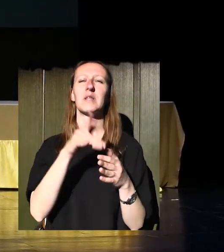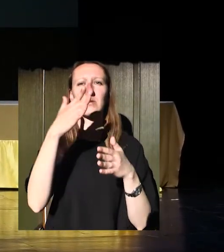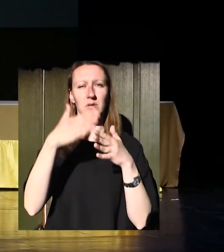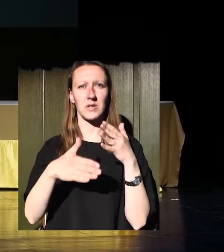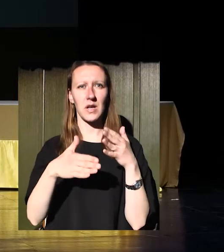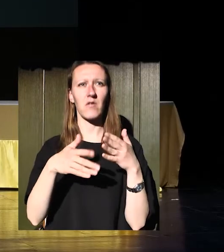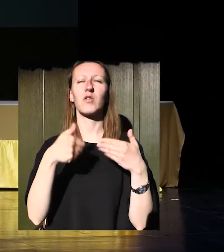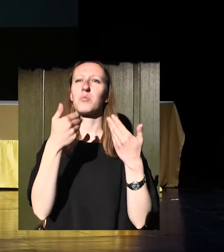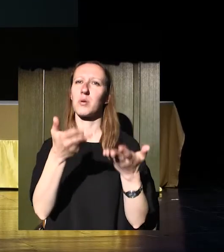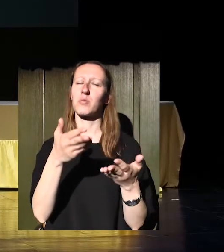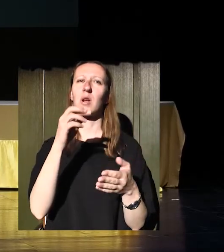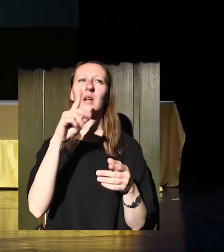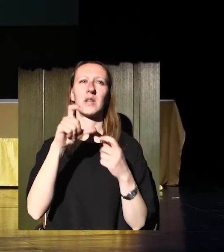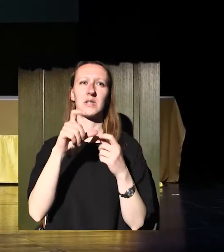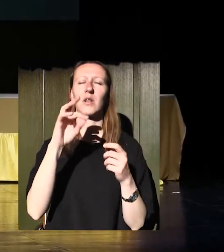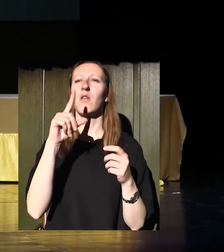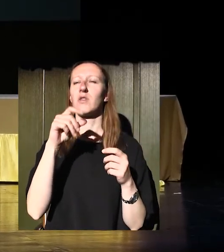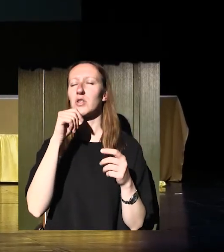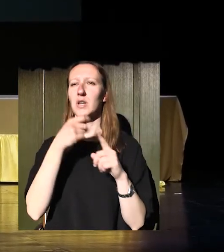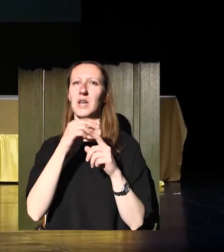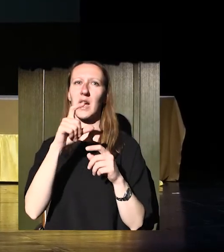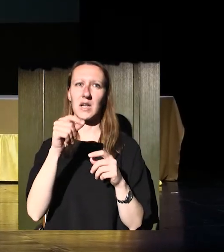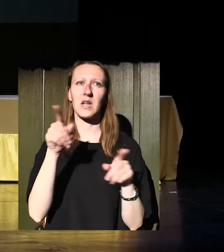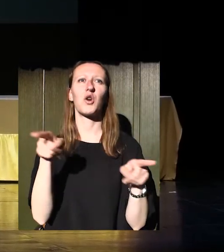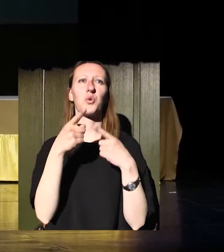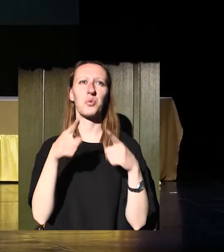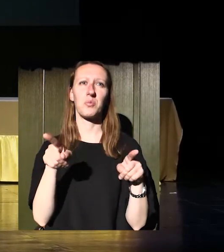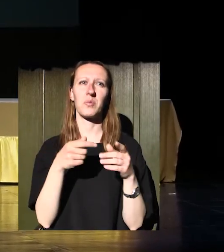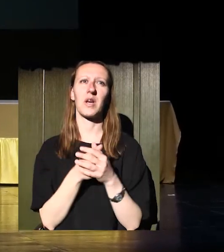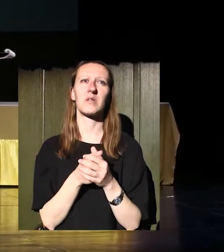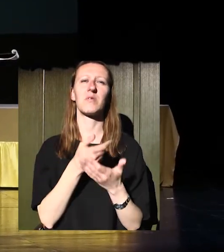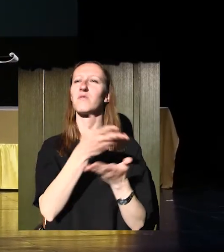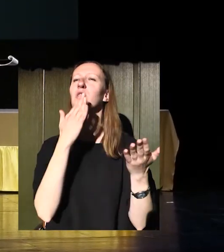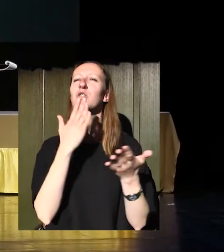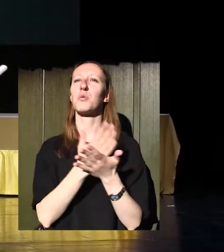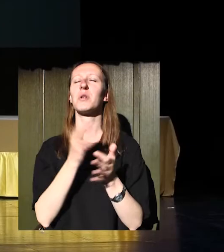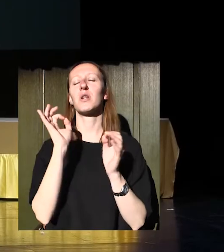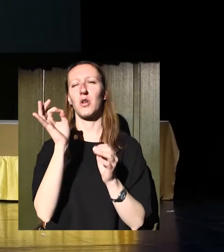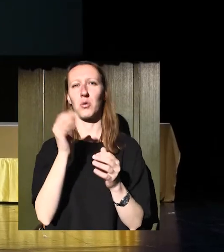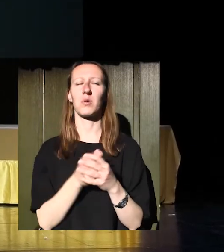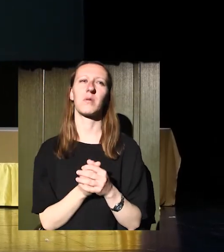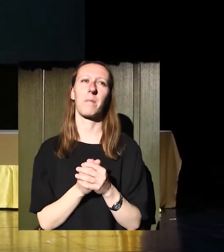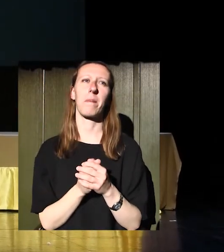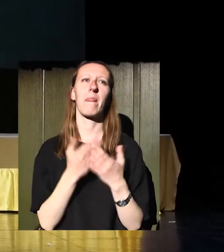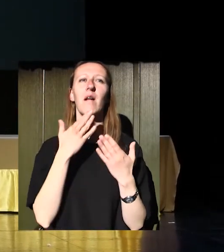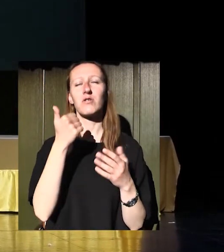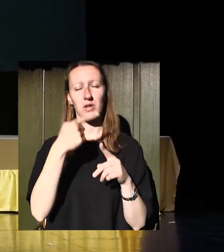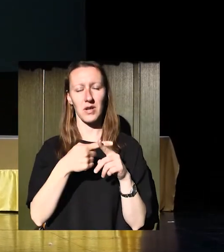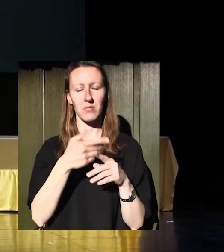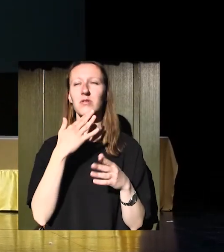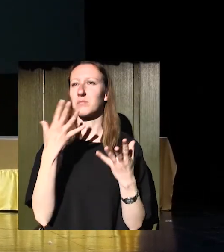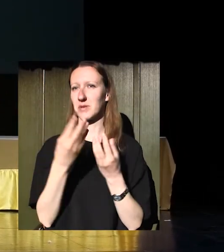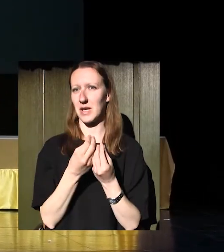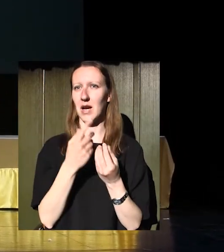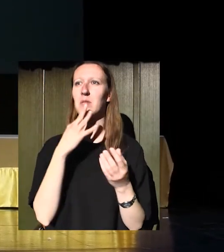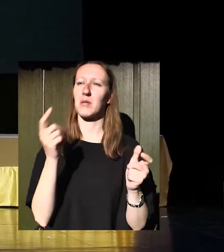Samu završnicu prepuštamo Elis Lovrić i Brunu Krajceru s pjesmom Sve će biti dobro. Grazie ancora una volta per